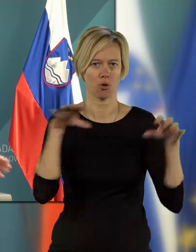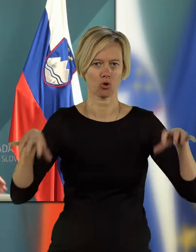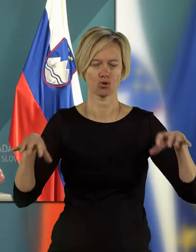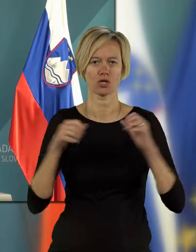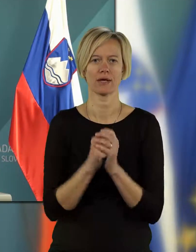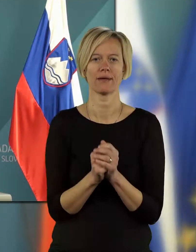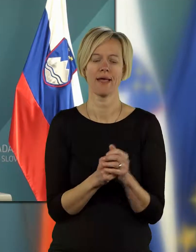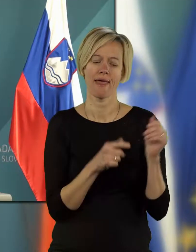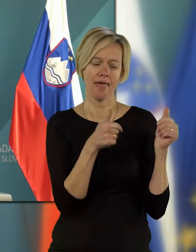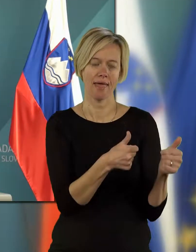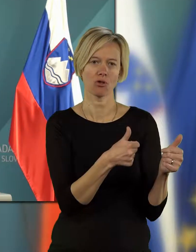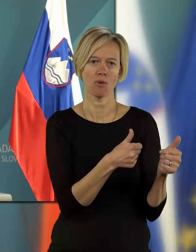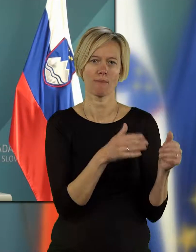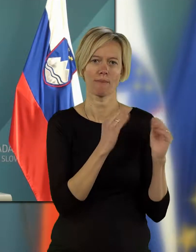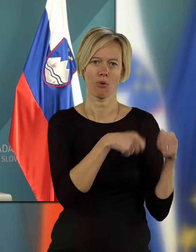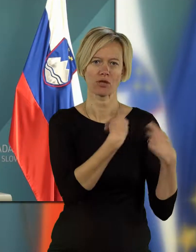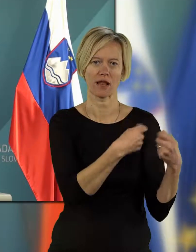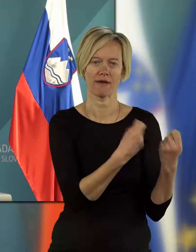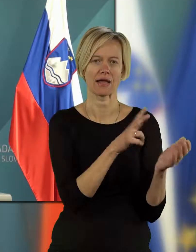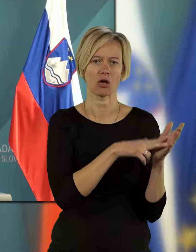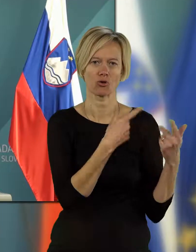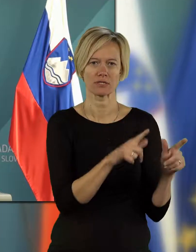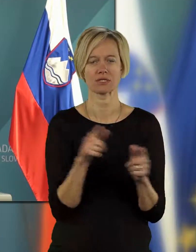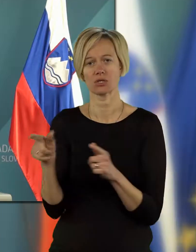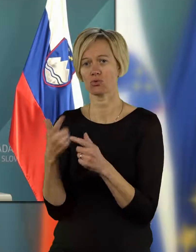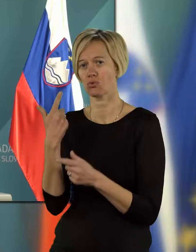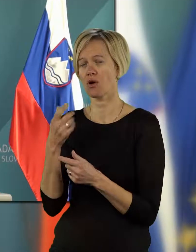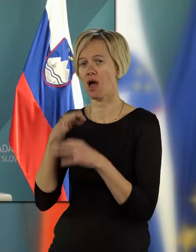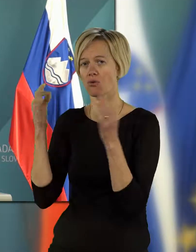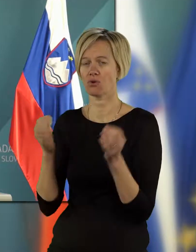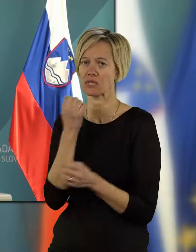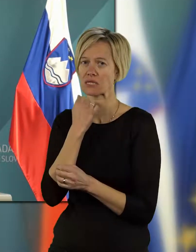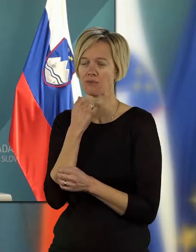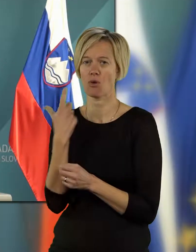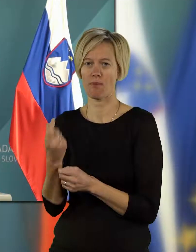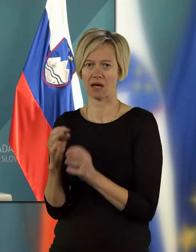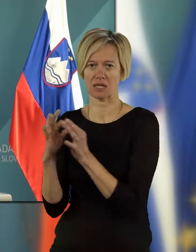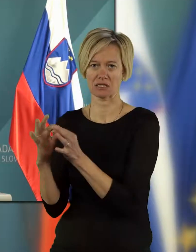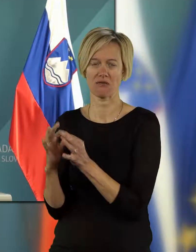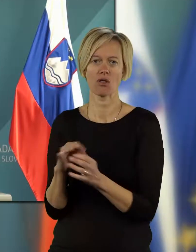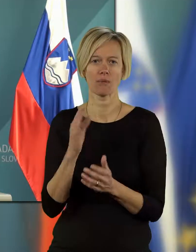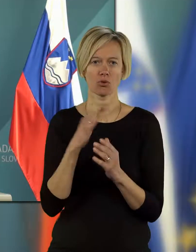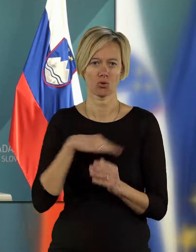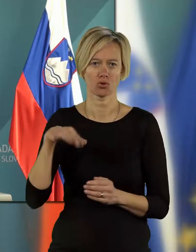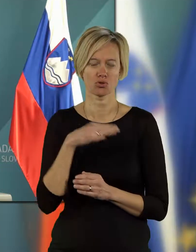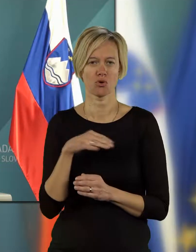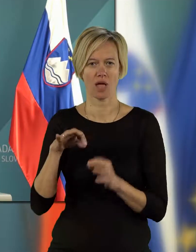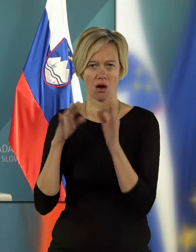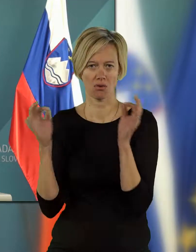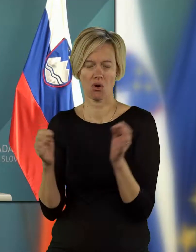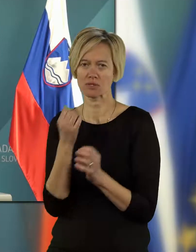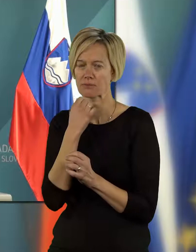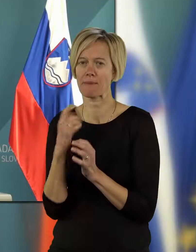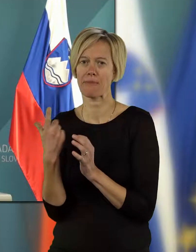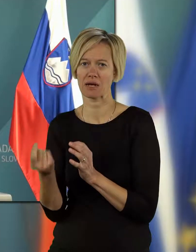področji, eno podeljevanje koncesij in drugo javno-zasebno partnerstvo. Na področju